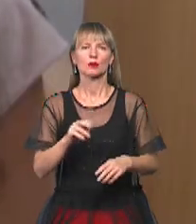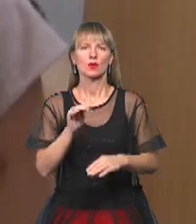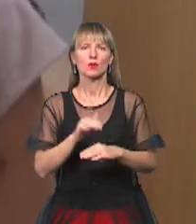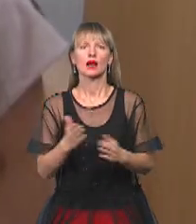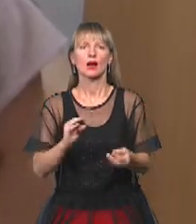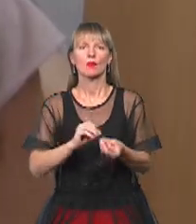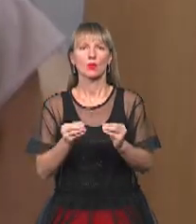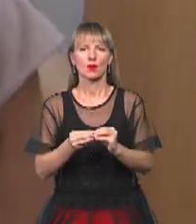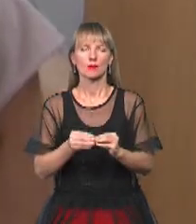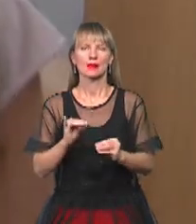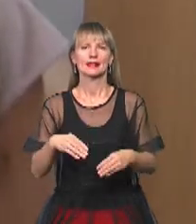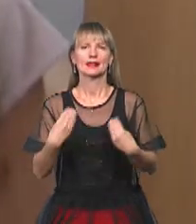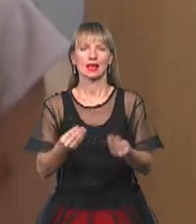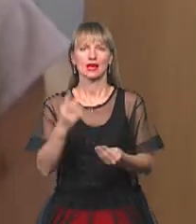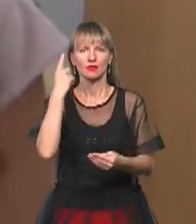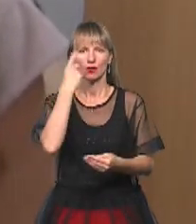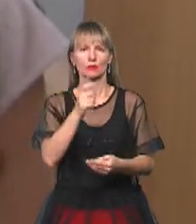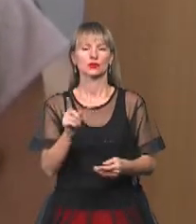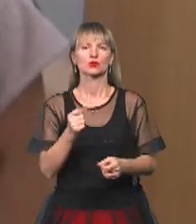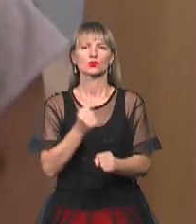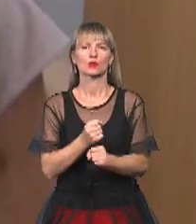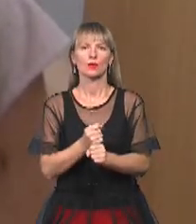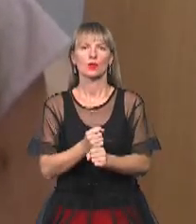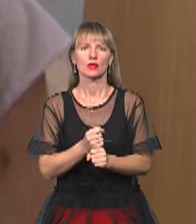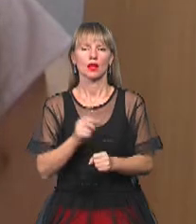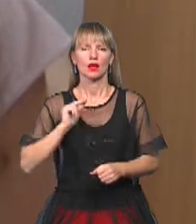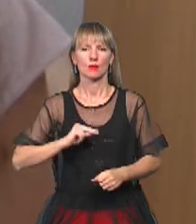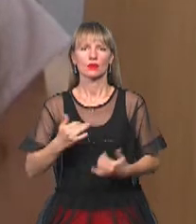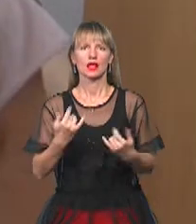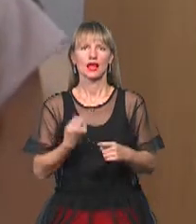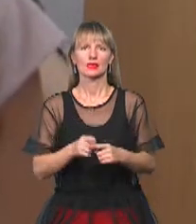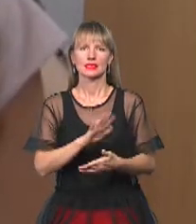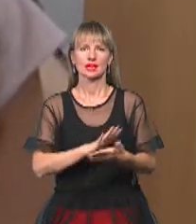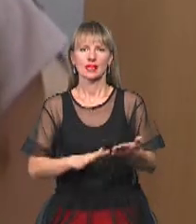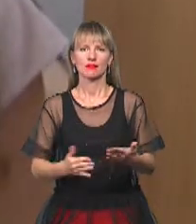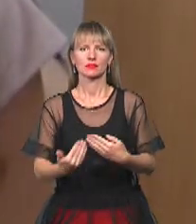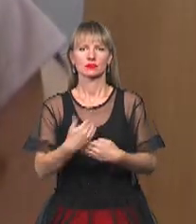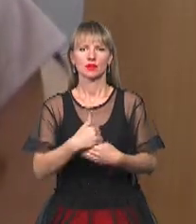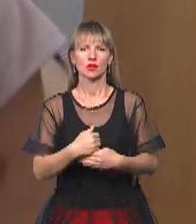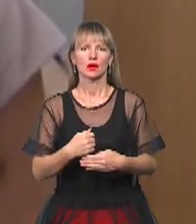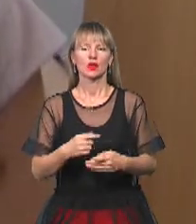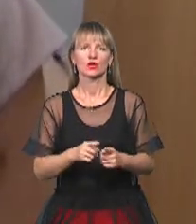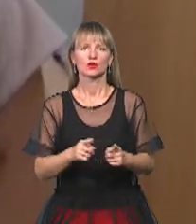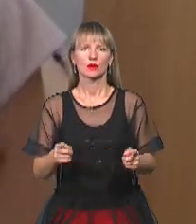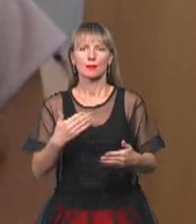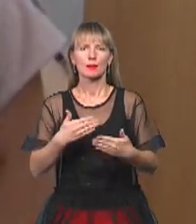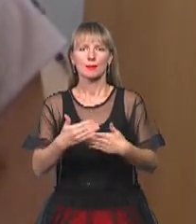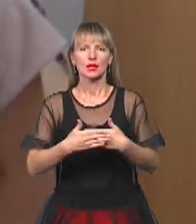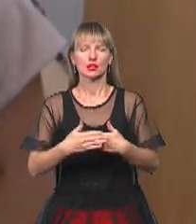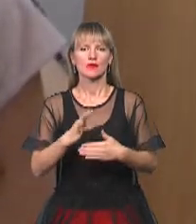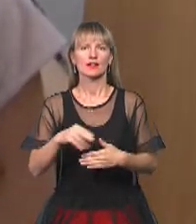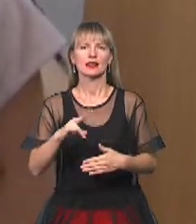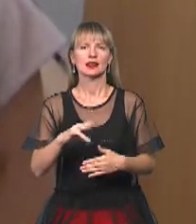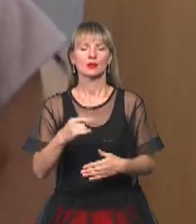житель Запоріжжя, і надає інформацію щодо зробленої роботи. Дана заявка надходить до нас, до аналітичного відділу. Ми телефонуємо